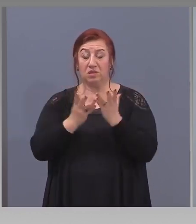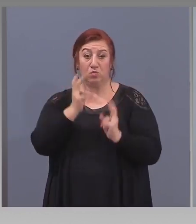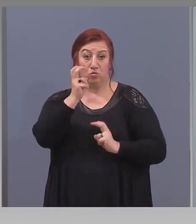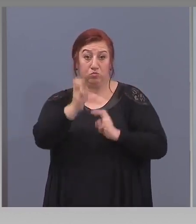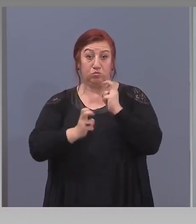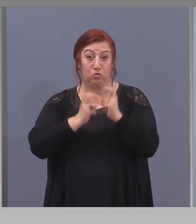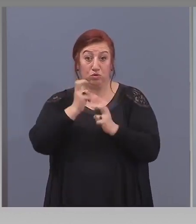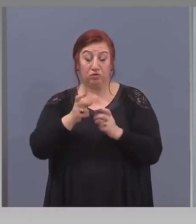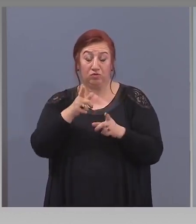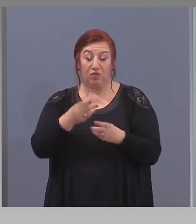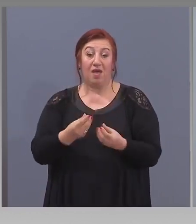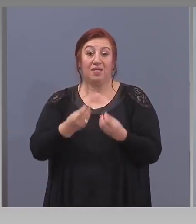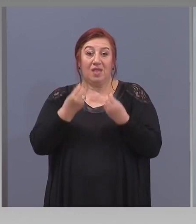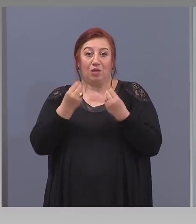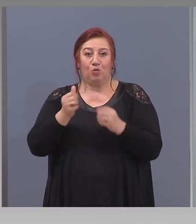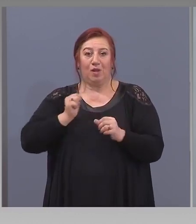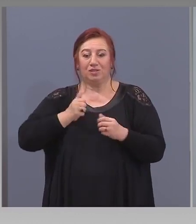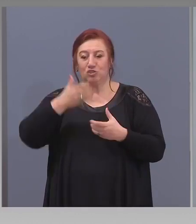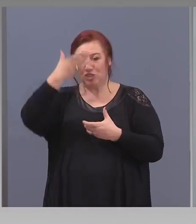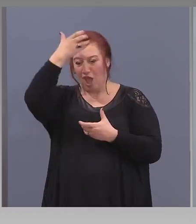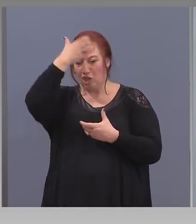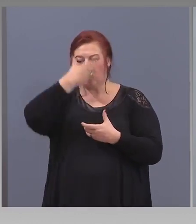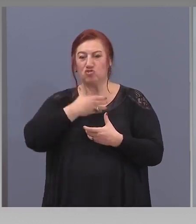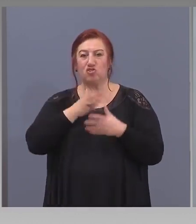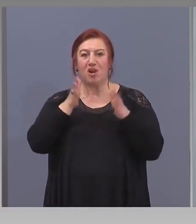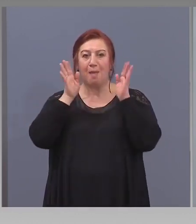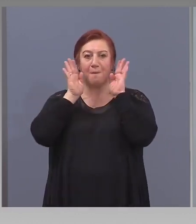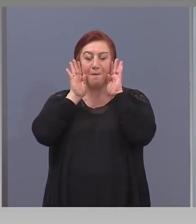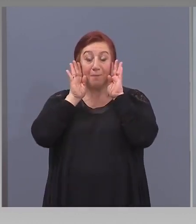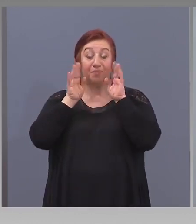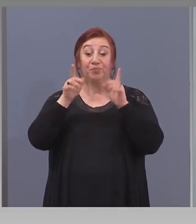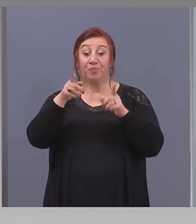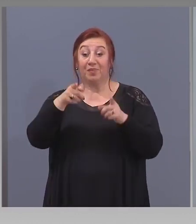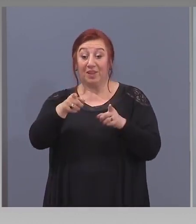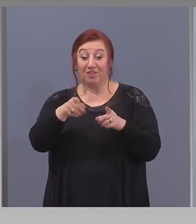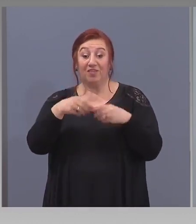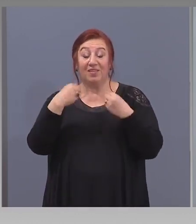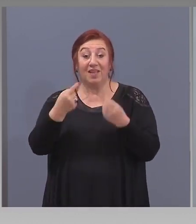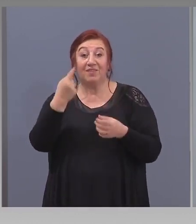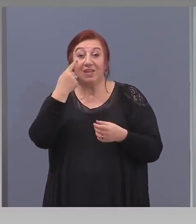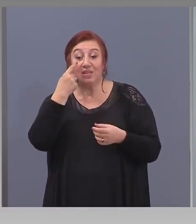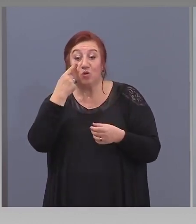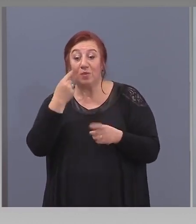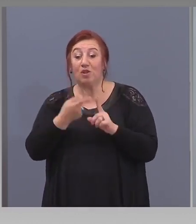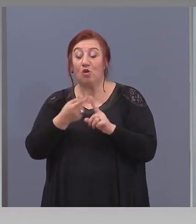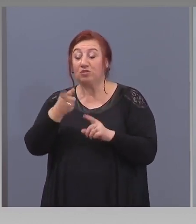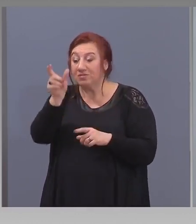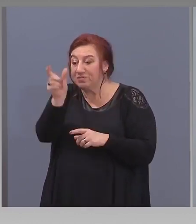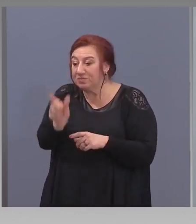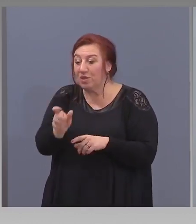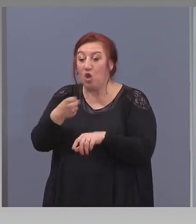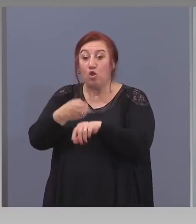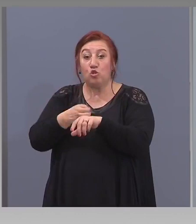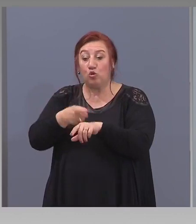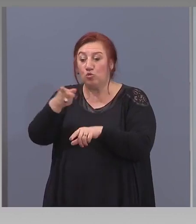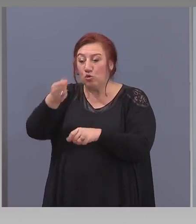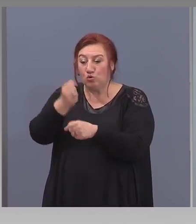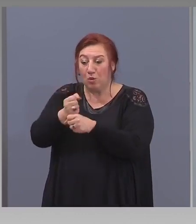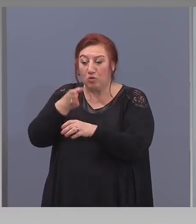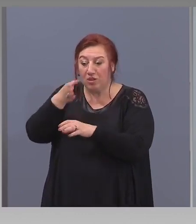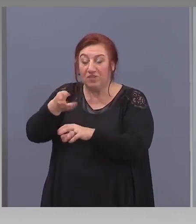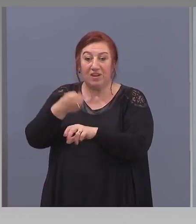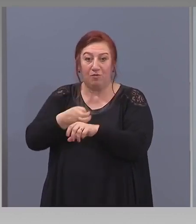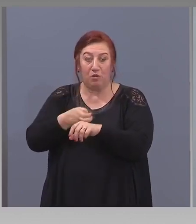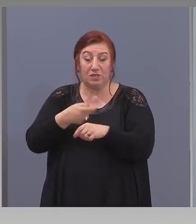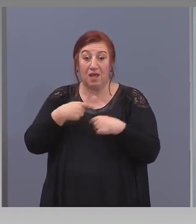това е най-добрата защита, нали? И ги даваме веднага да се тестват самите доктори, които са на първа линия. Ние колко души имаме